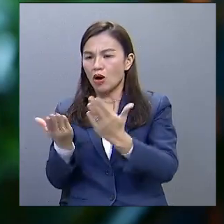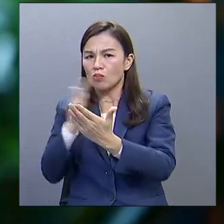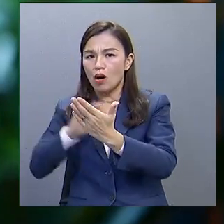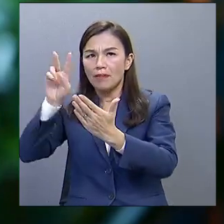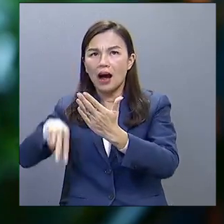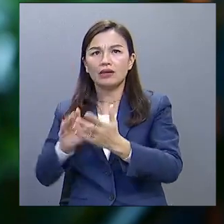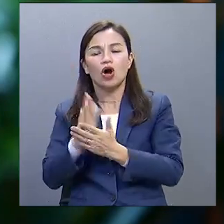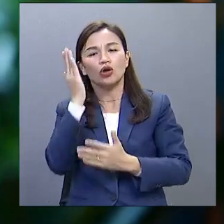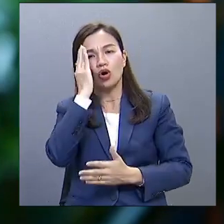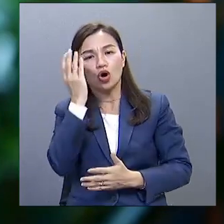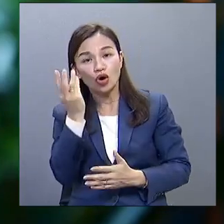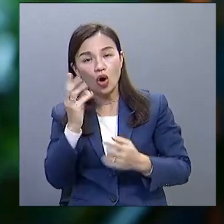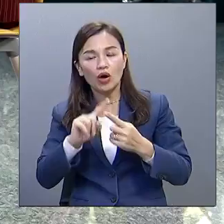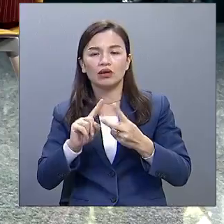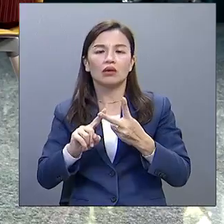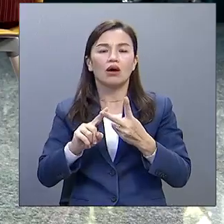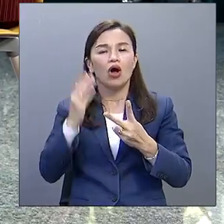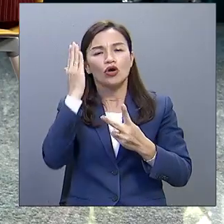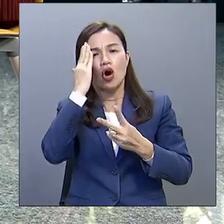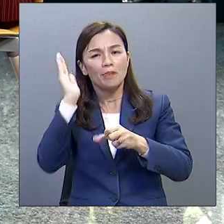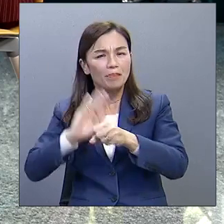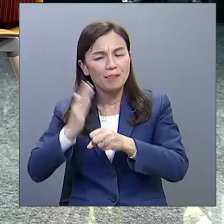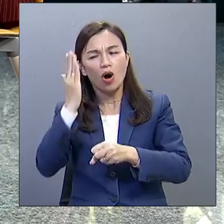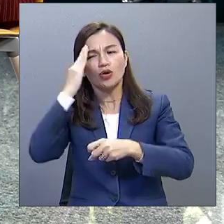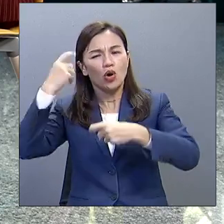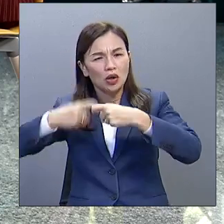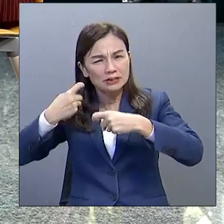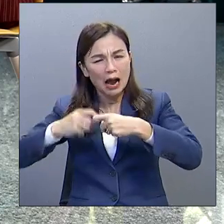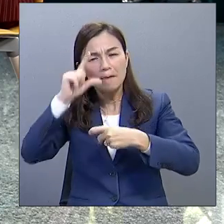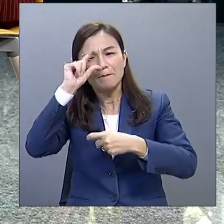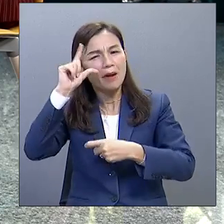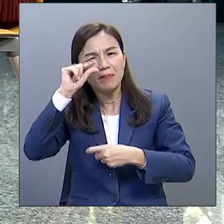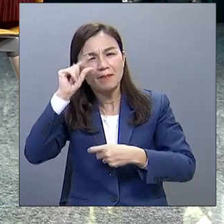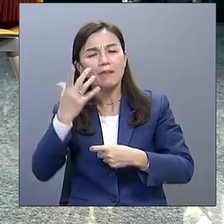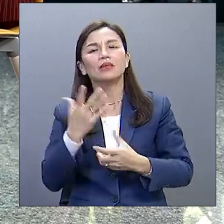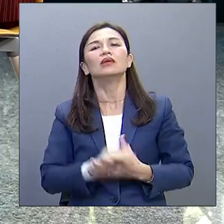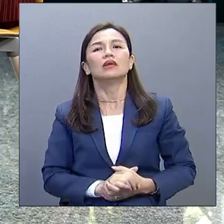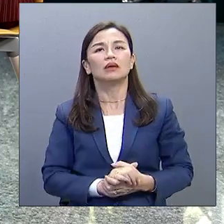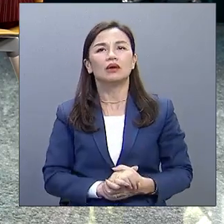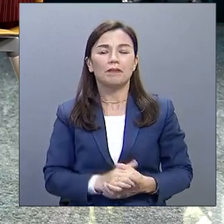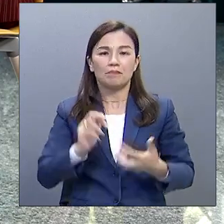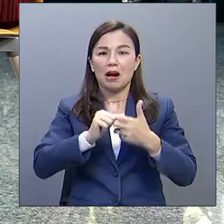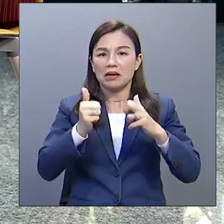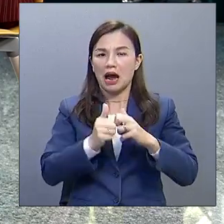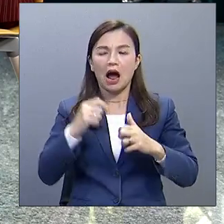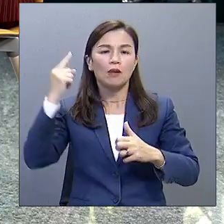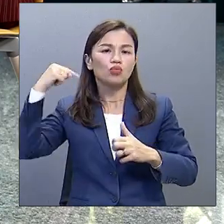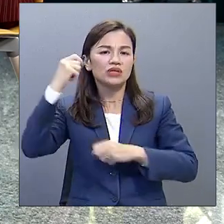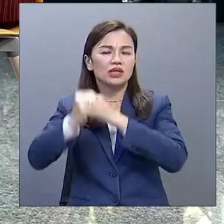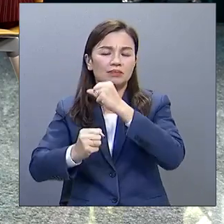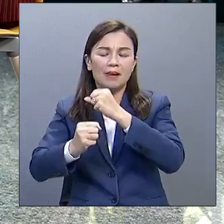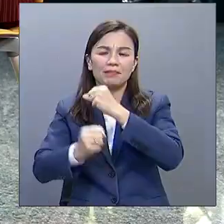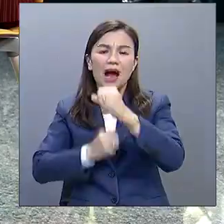ค่ะเริ่มเข้าสู่วัยทองมันก็มีปัญหาเรื่องนอนนะคะหมอก็เลยปรับแล้วก็ไปอ่านหนังสือแล้วก็เจอ